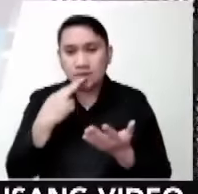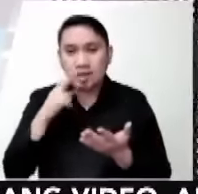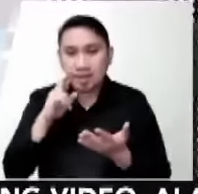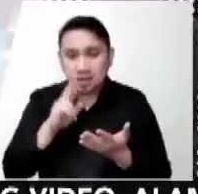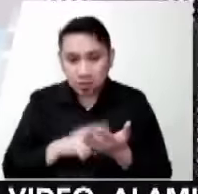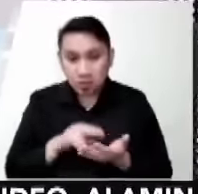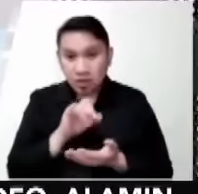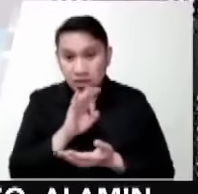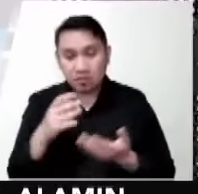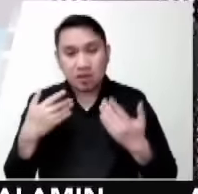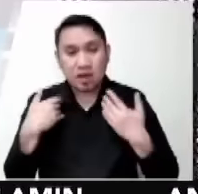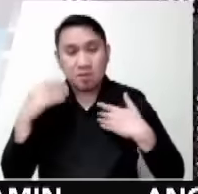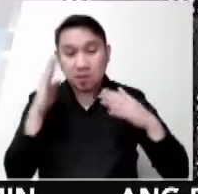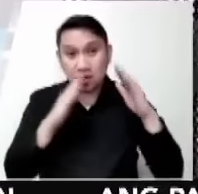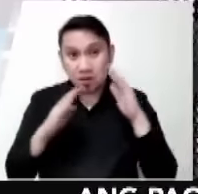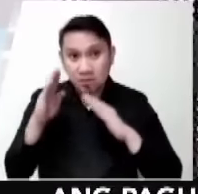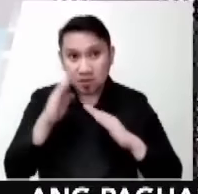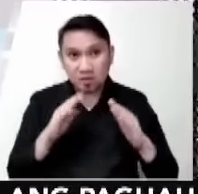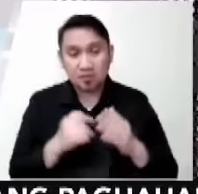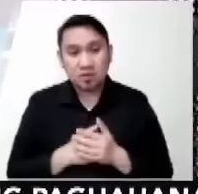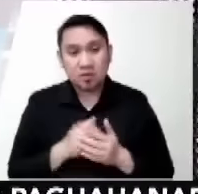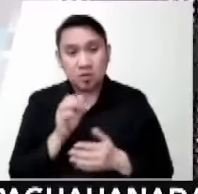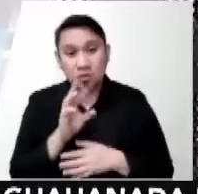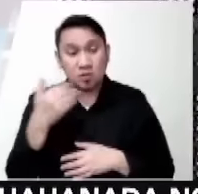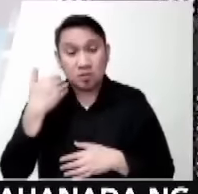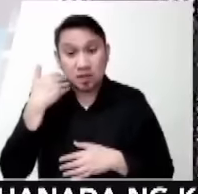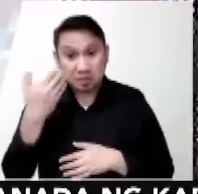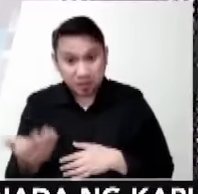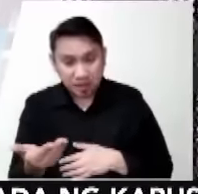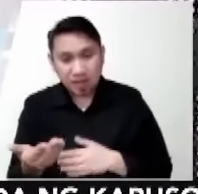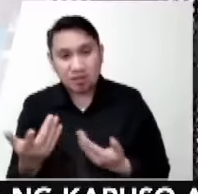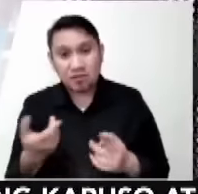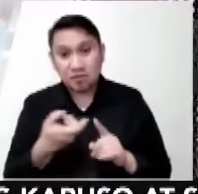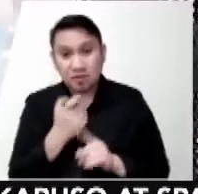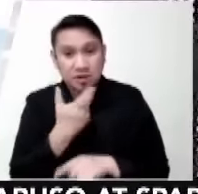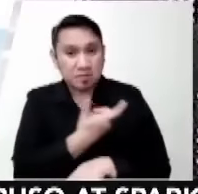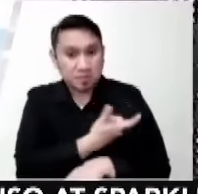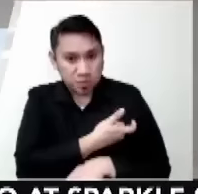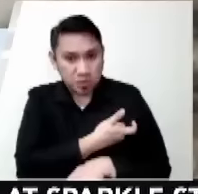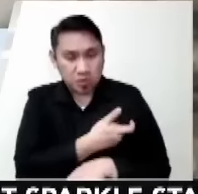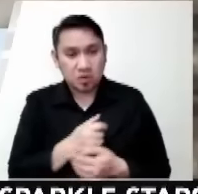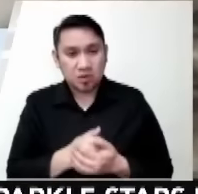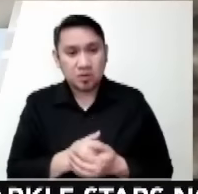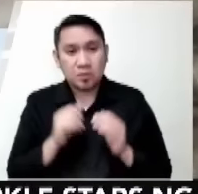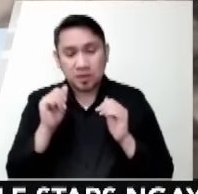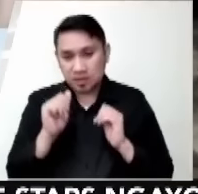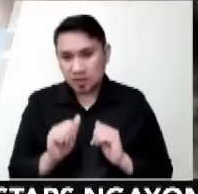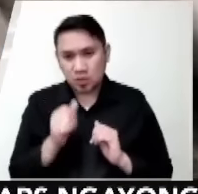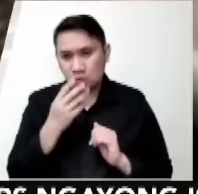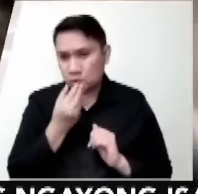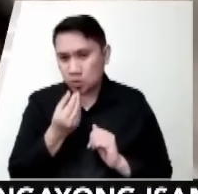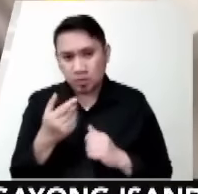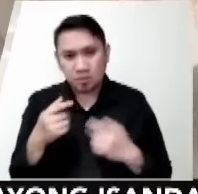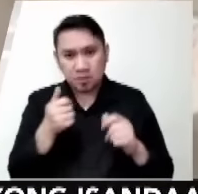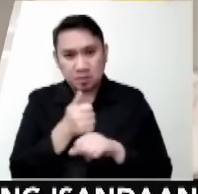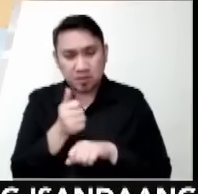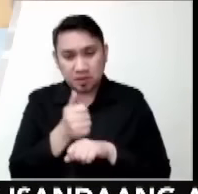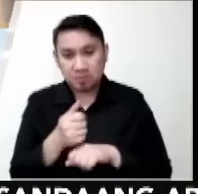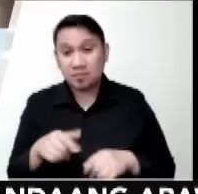komplikasyon, adverse reaction o may namatay from the vaccination, mahahabol natin. Nakapila na ang Pilipinas para